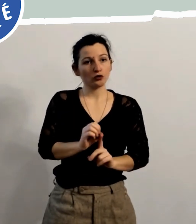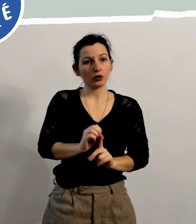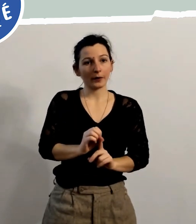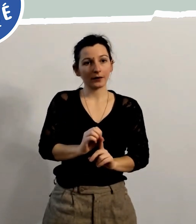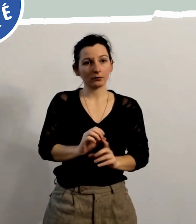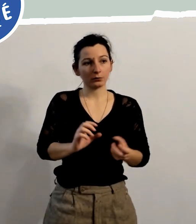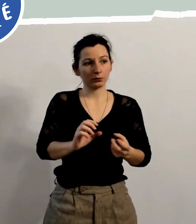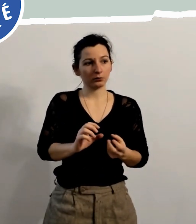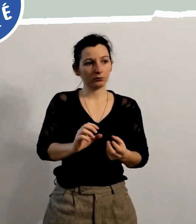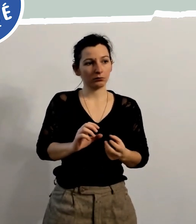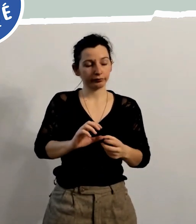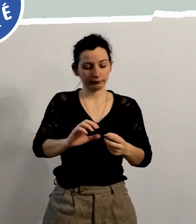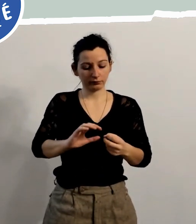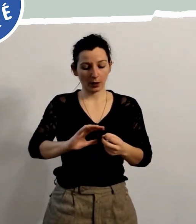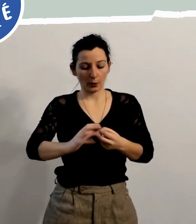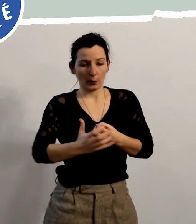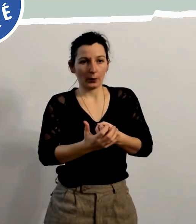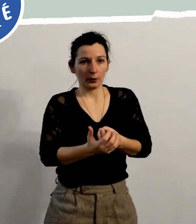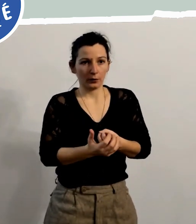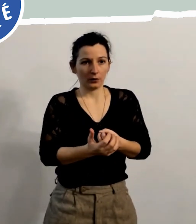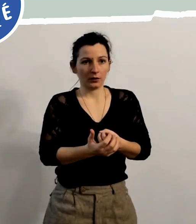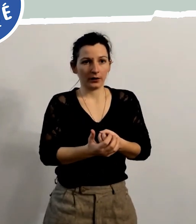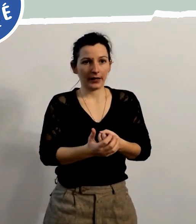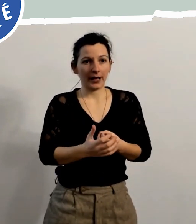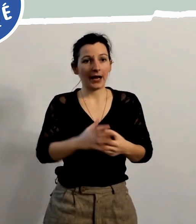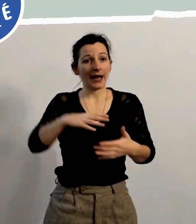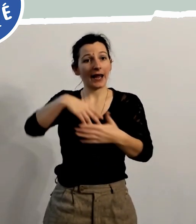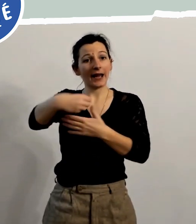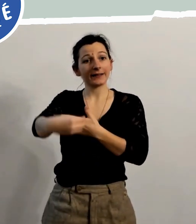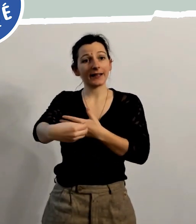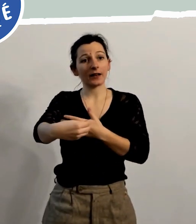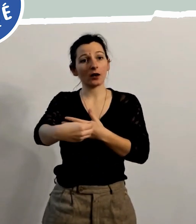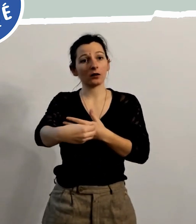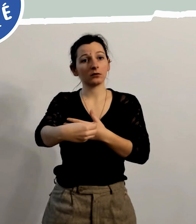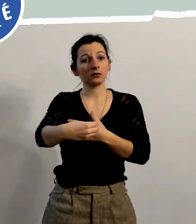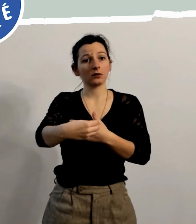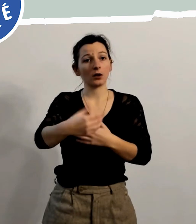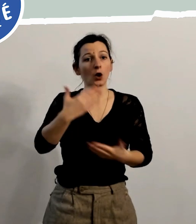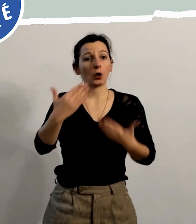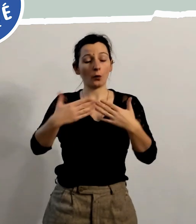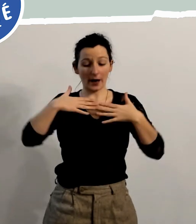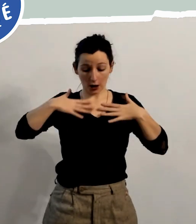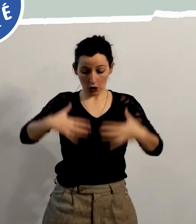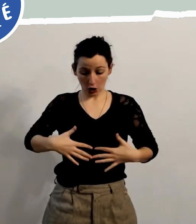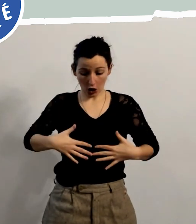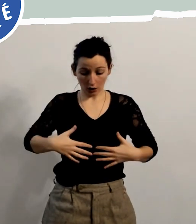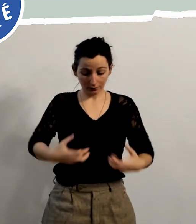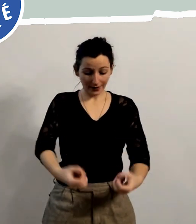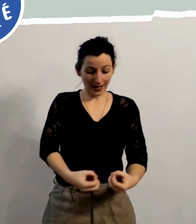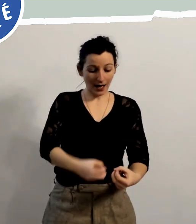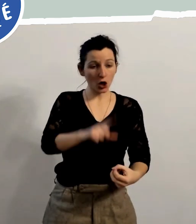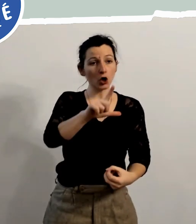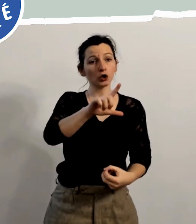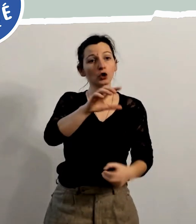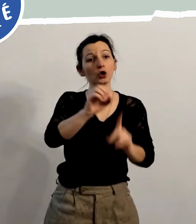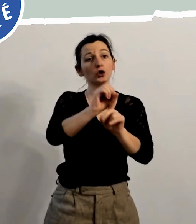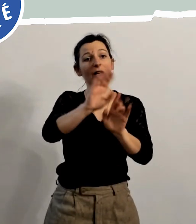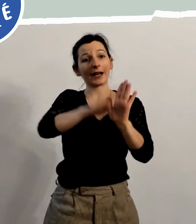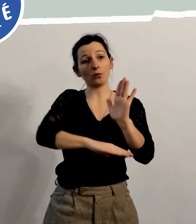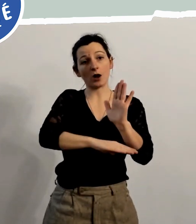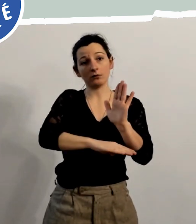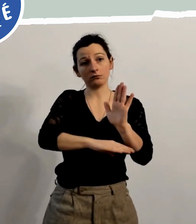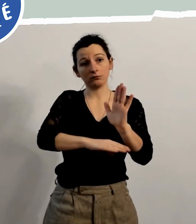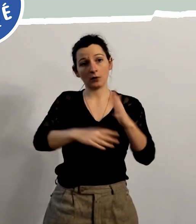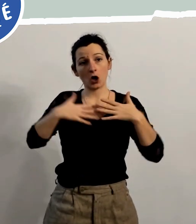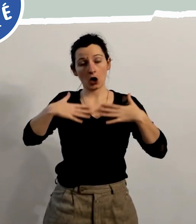bourses, ou à l'extérieur du corps, il y a une température inférieure de 2 à 3 degrés à la température du corps. Ce qui